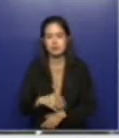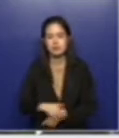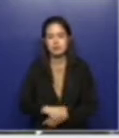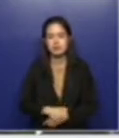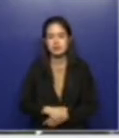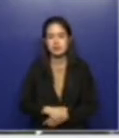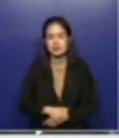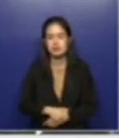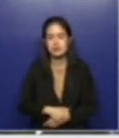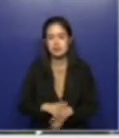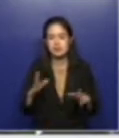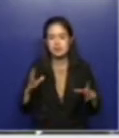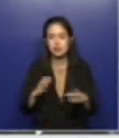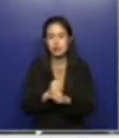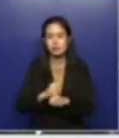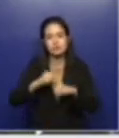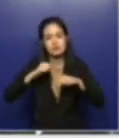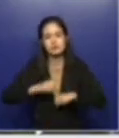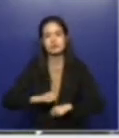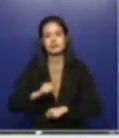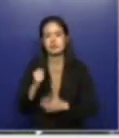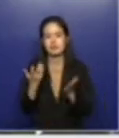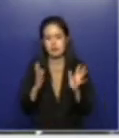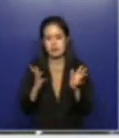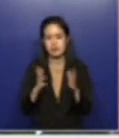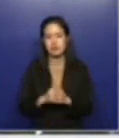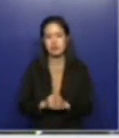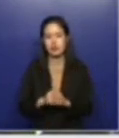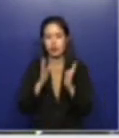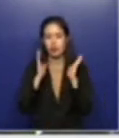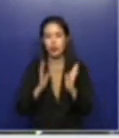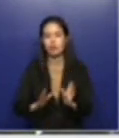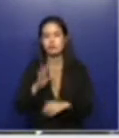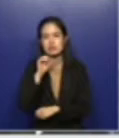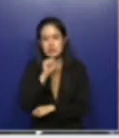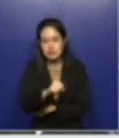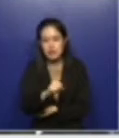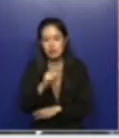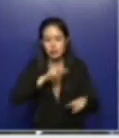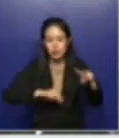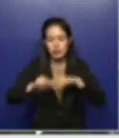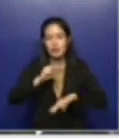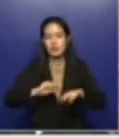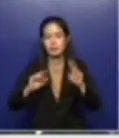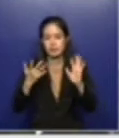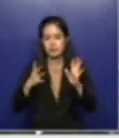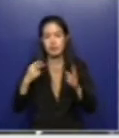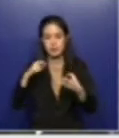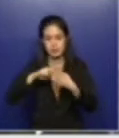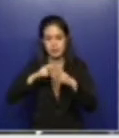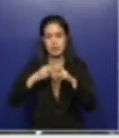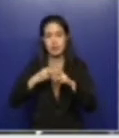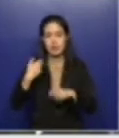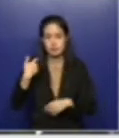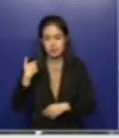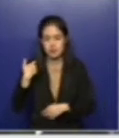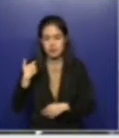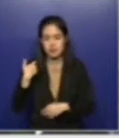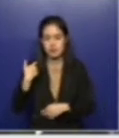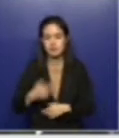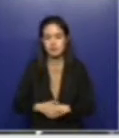ตัดสินใจที่ชัดเจนผู้บังคับบัญชาก็ไม่ได้กำกับดูแลอันนั้นคือปัญหาตัวที่สองหนึ่ง